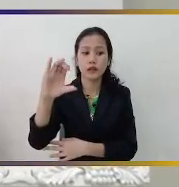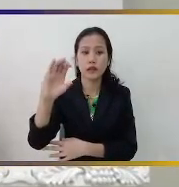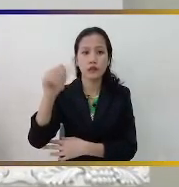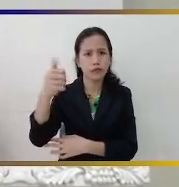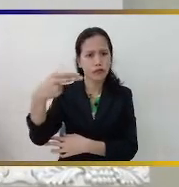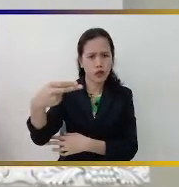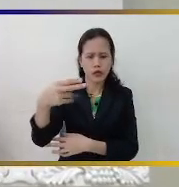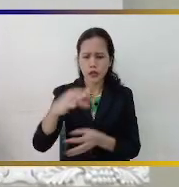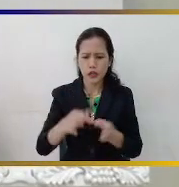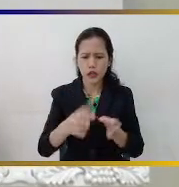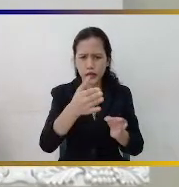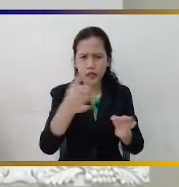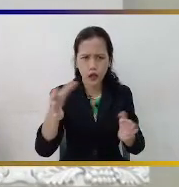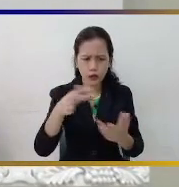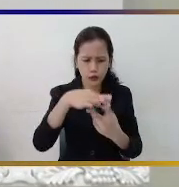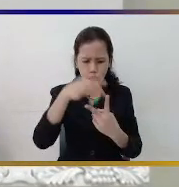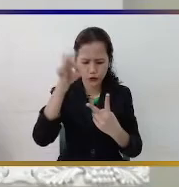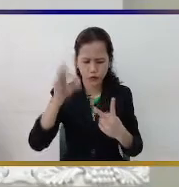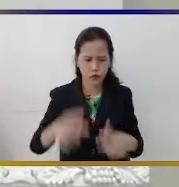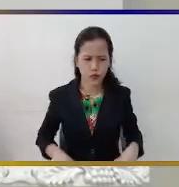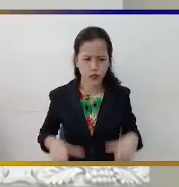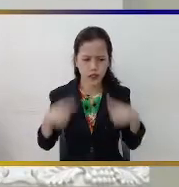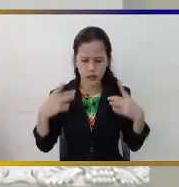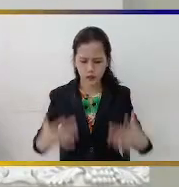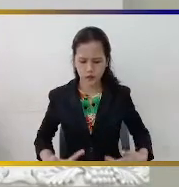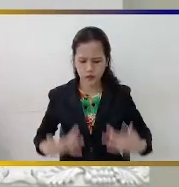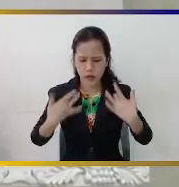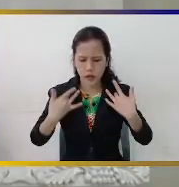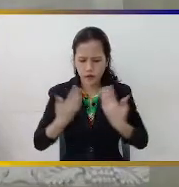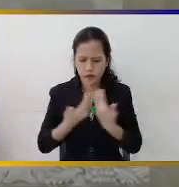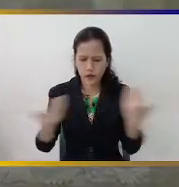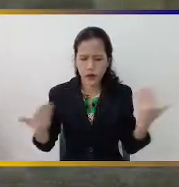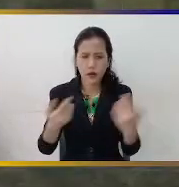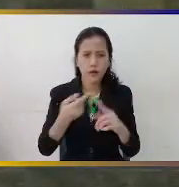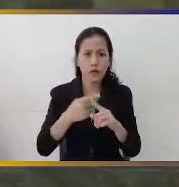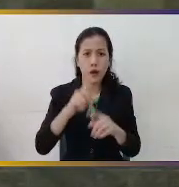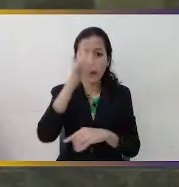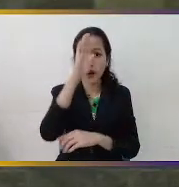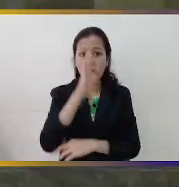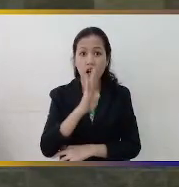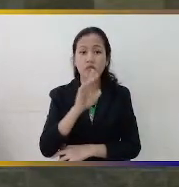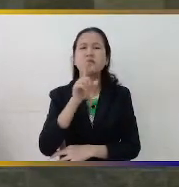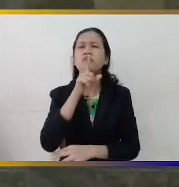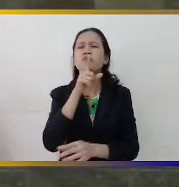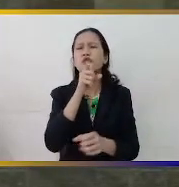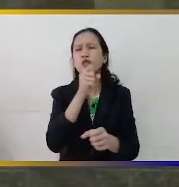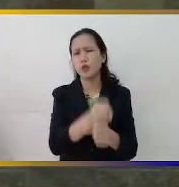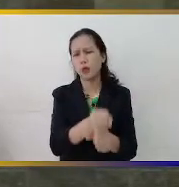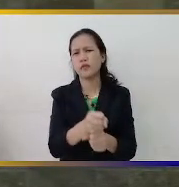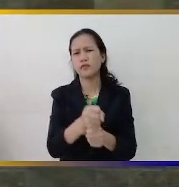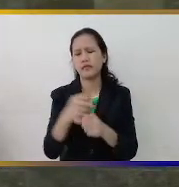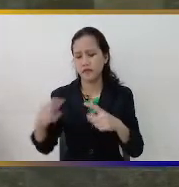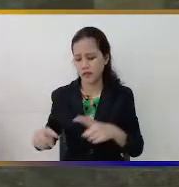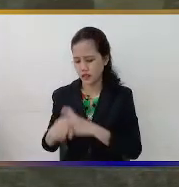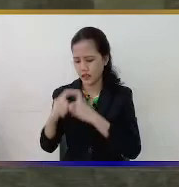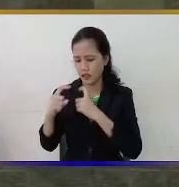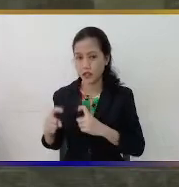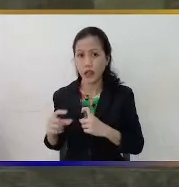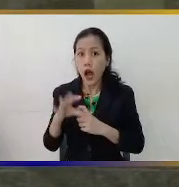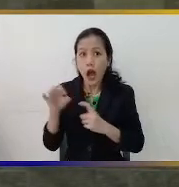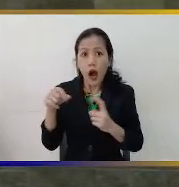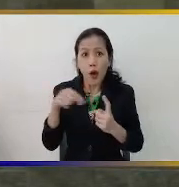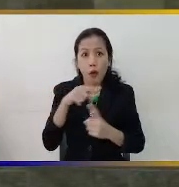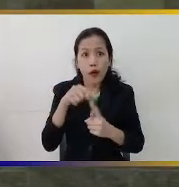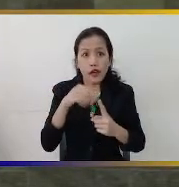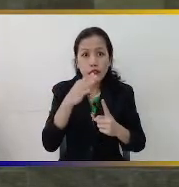live a life apart from God, kasalanan ang babagsakan po natin. And sa kasalanan na yan, once na ikaw ay nag-commit dyan sa kasalanan